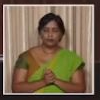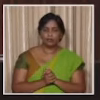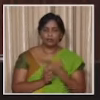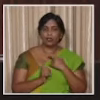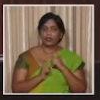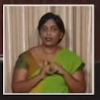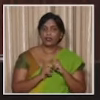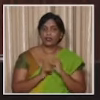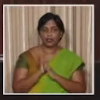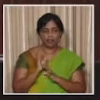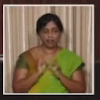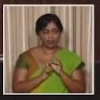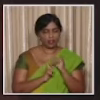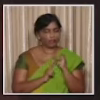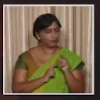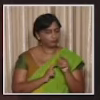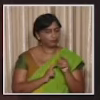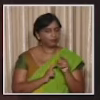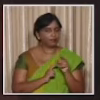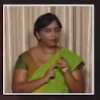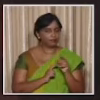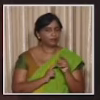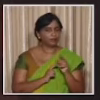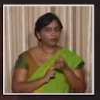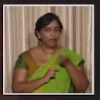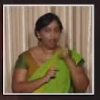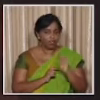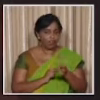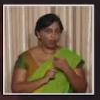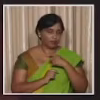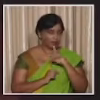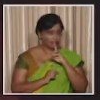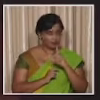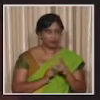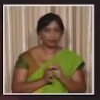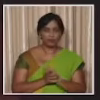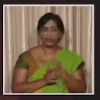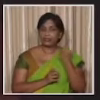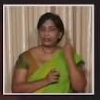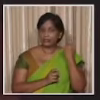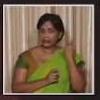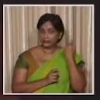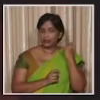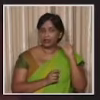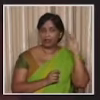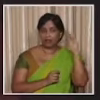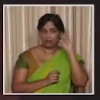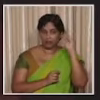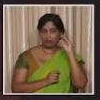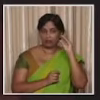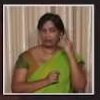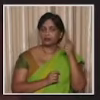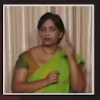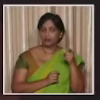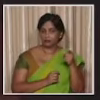මම අධ්‍යාපන ඇමතිතුමාගෙන් අවසර ඉල්ලුවා මොකද ඊයේ සවස් භාගයේ එතුමාට